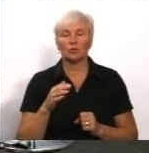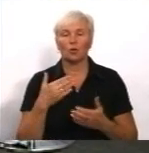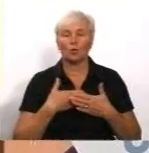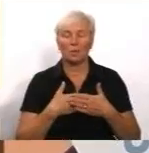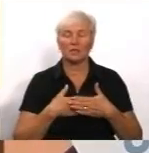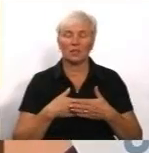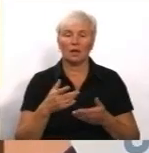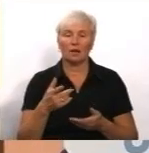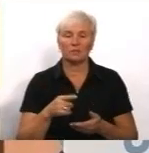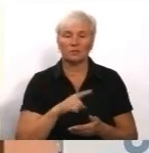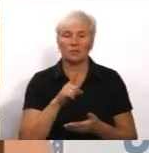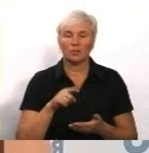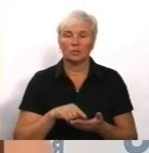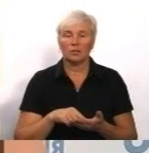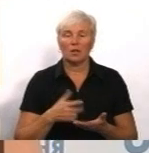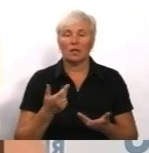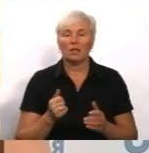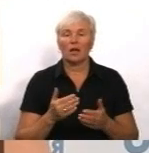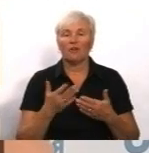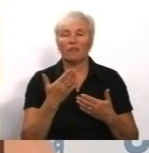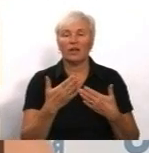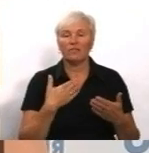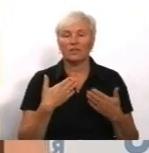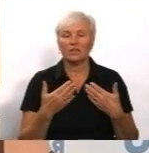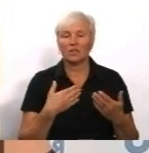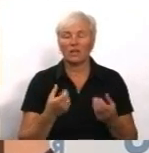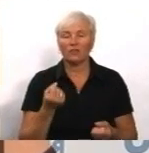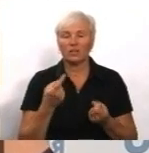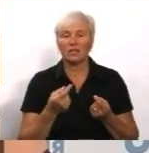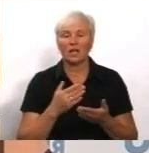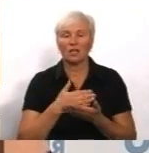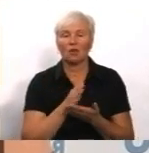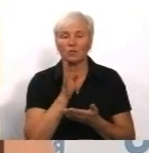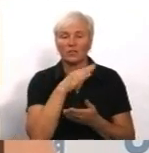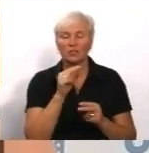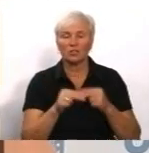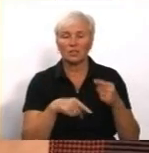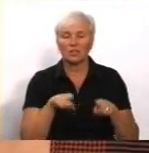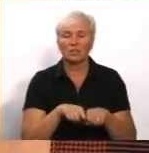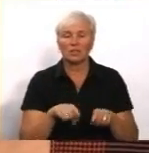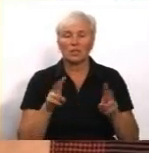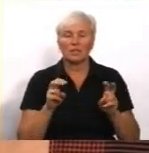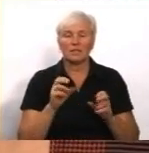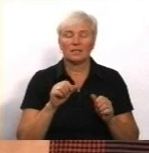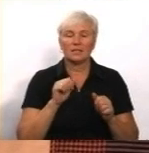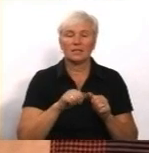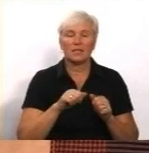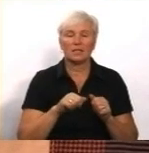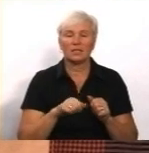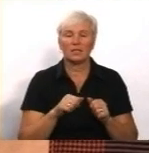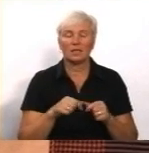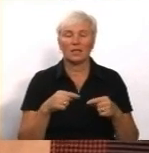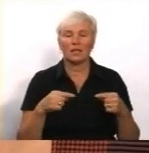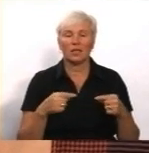запитання. Як ви ставитеся до вимірювання якості води через так звані ТДС-тестери? Така річ, яка